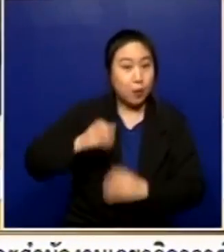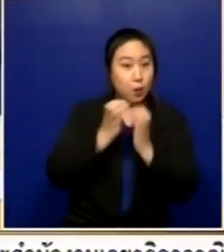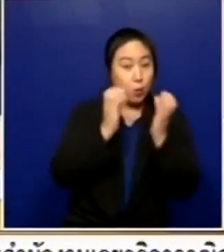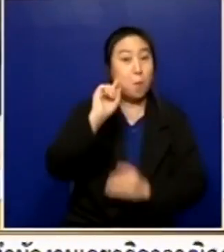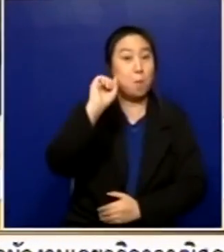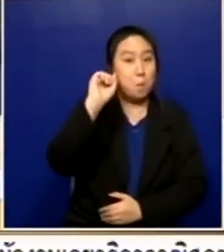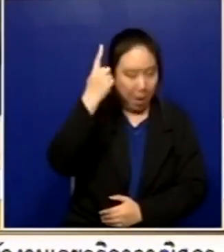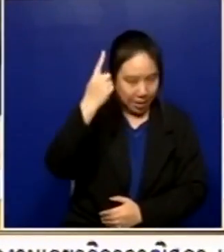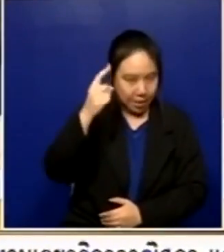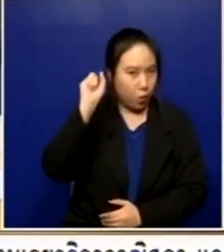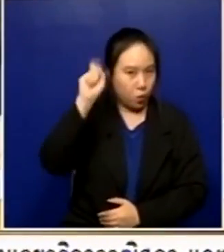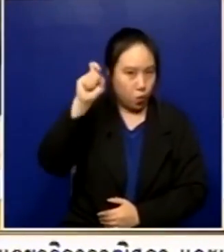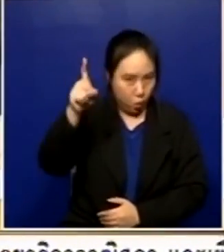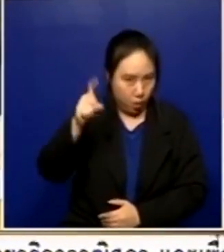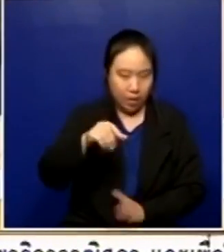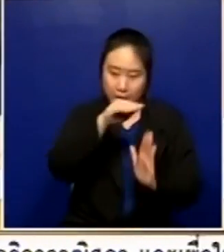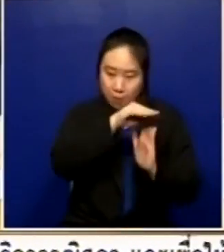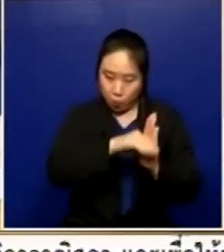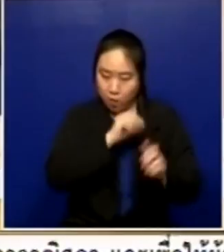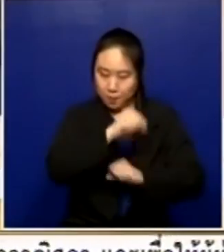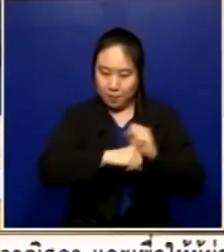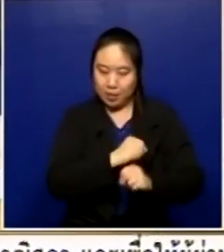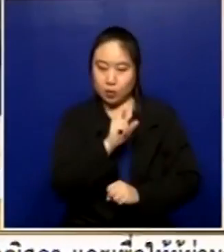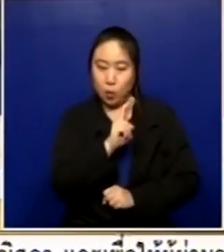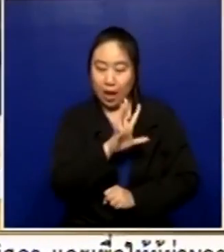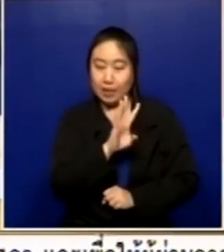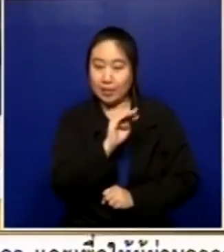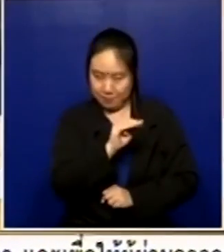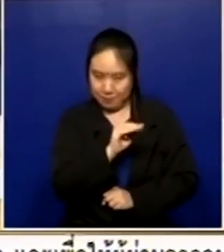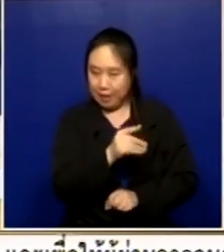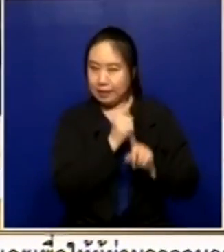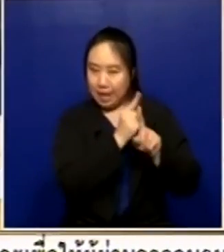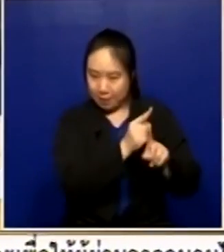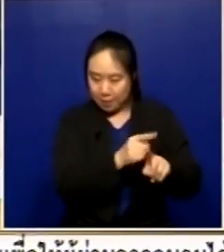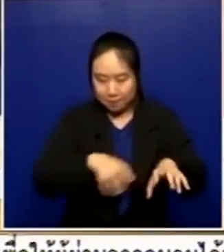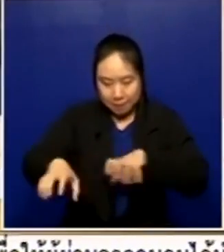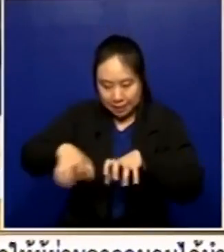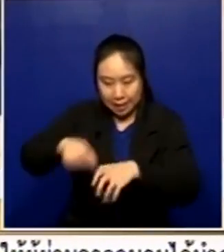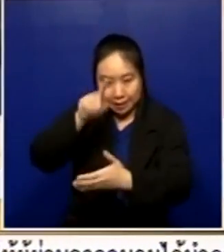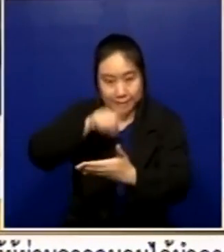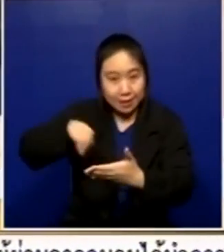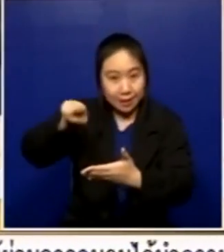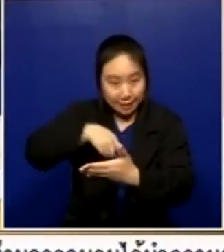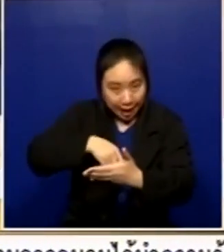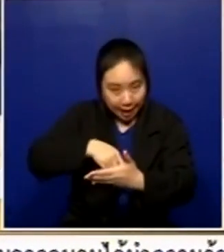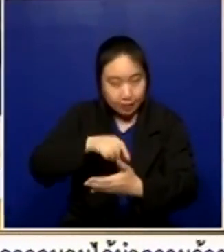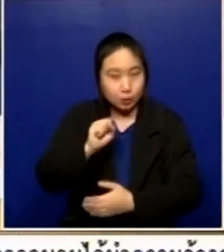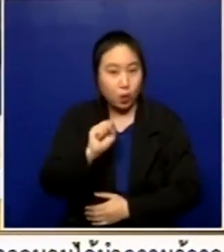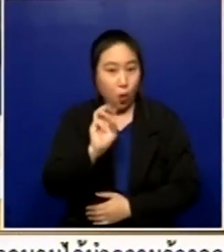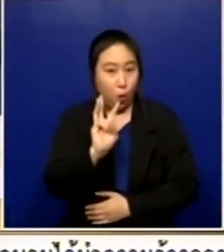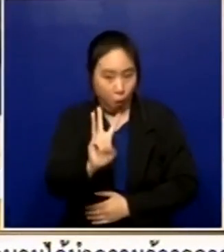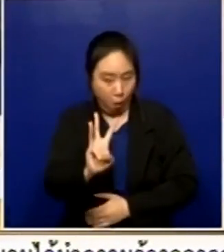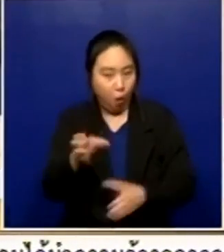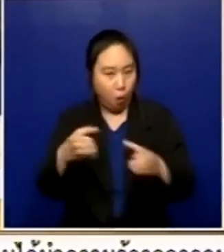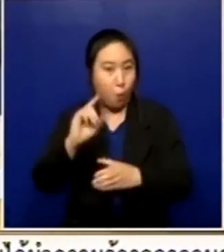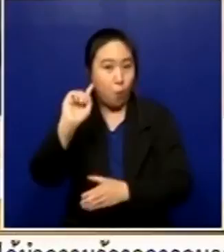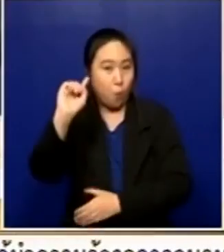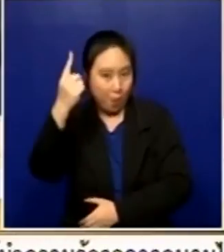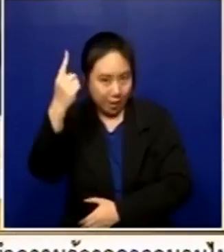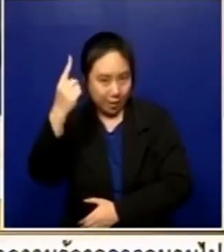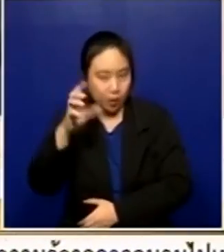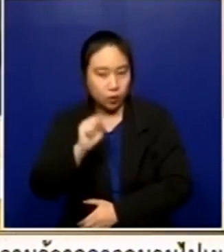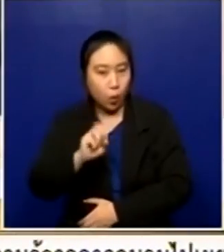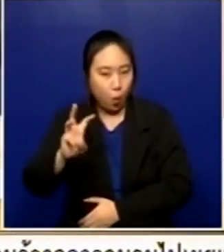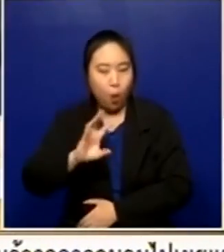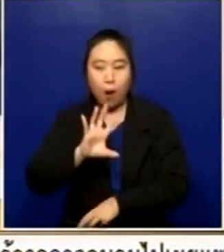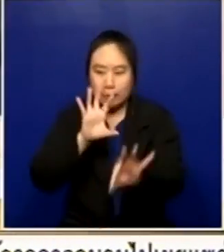ตามกระบวนการของรัฐธรรมนูญปี 2540เพื่อมาจัดการเลือกตั้งสสรออสวอร์สชุดใหม่ให้สวมาจาก